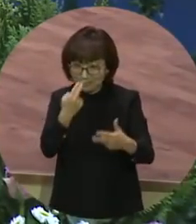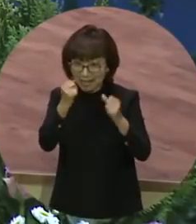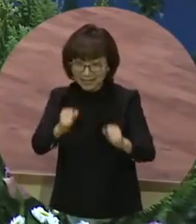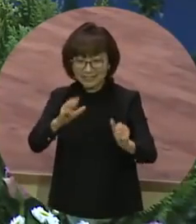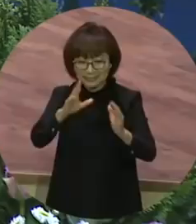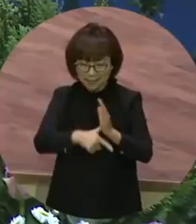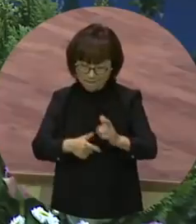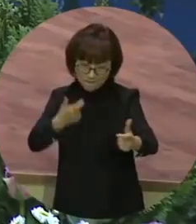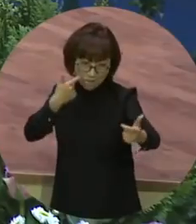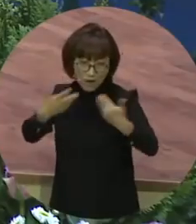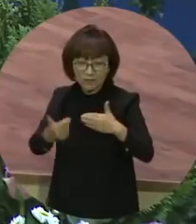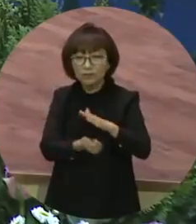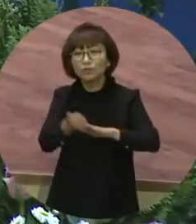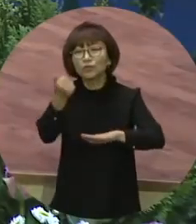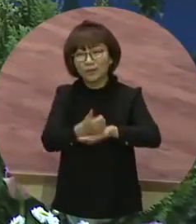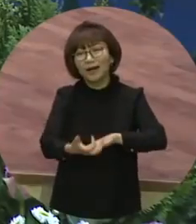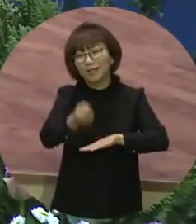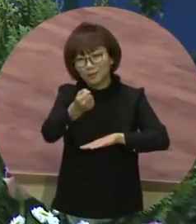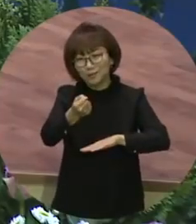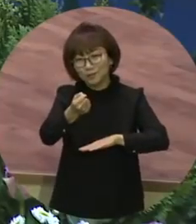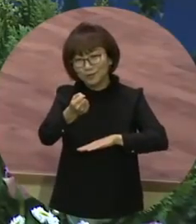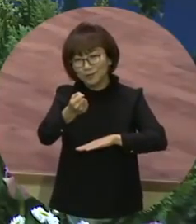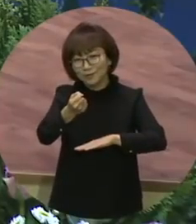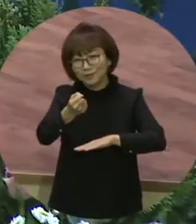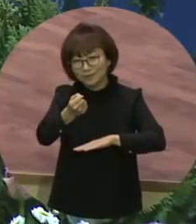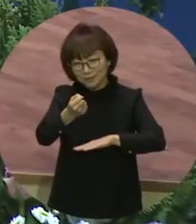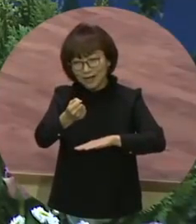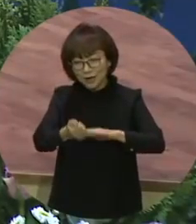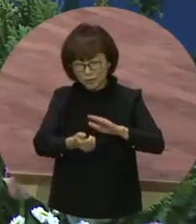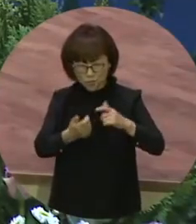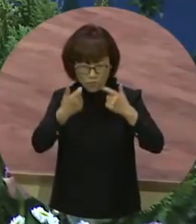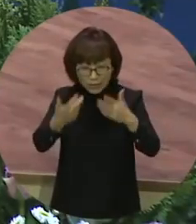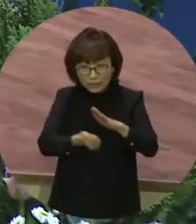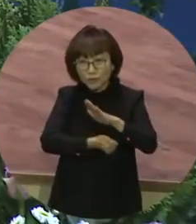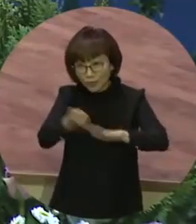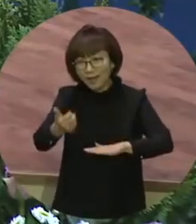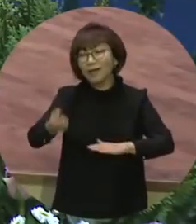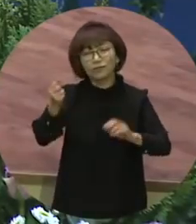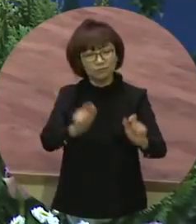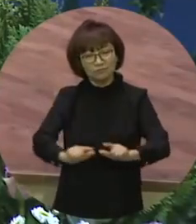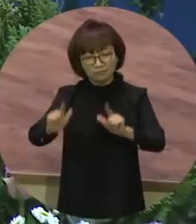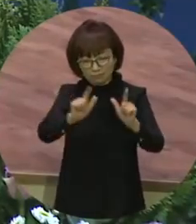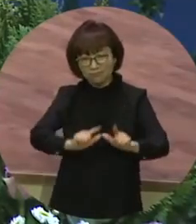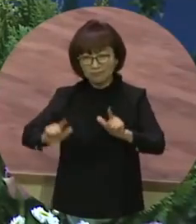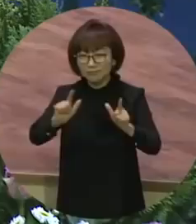산 소망. 아직 그 뭐 세상 사는 게 뭐 얼마 됩니까? 길어봐야 100년이다.